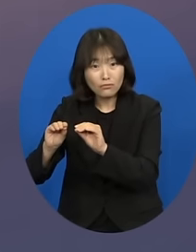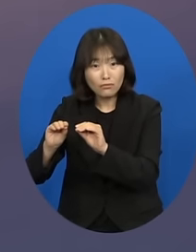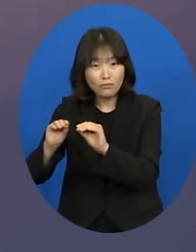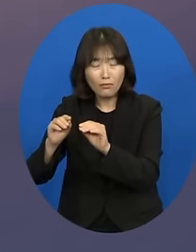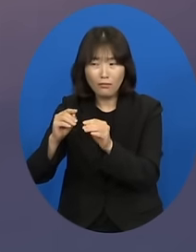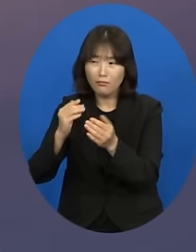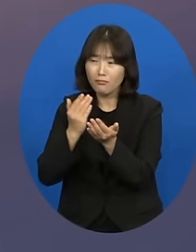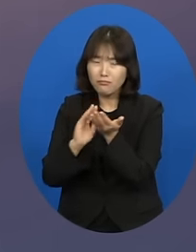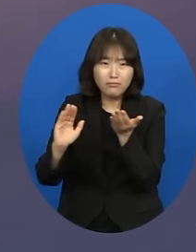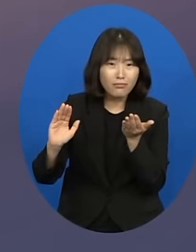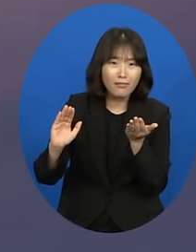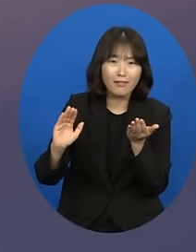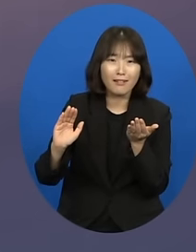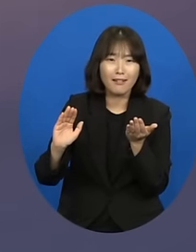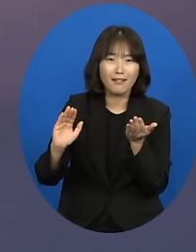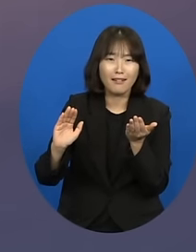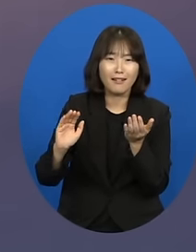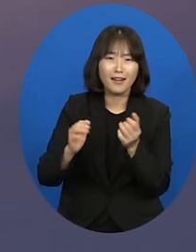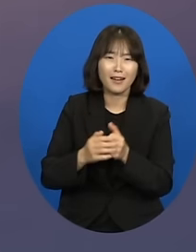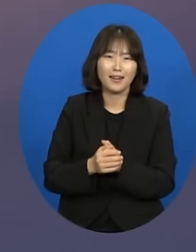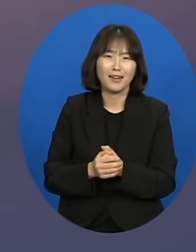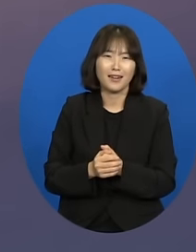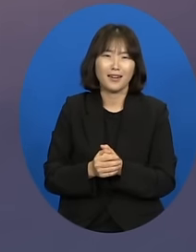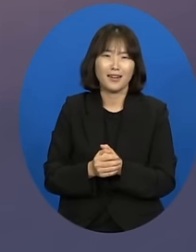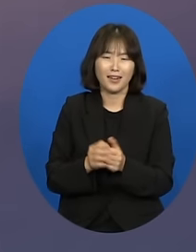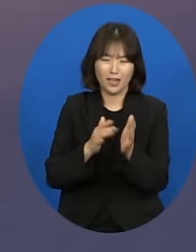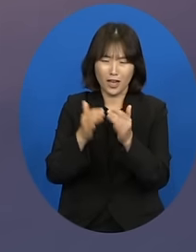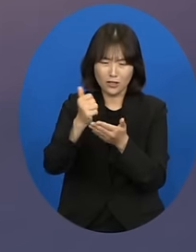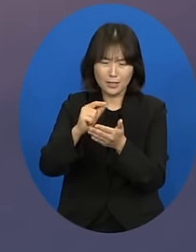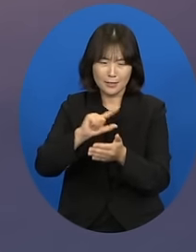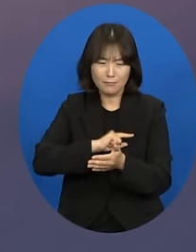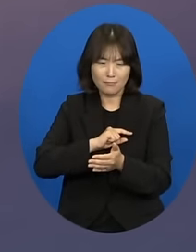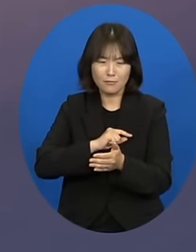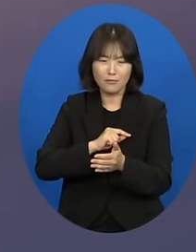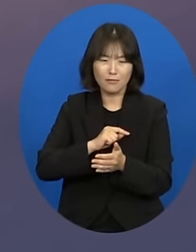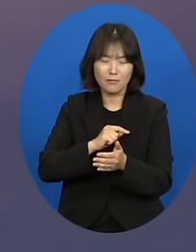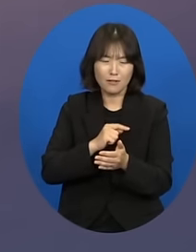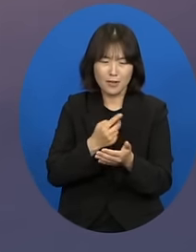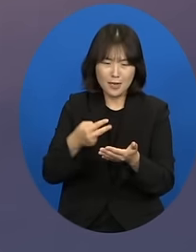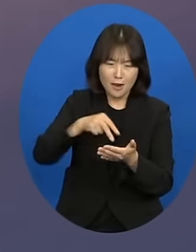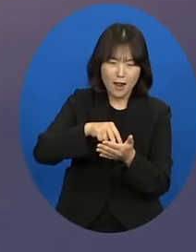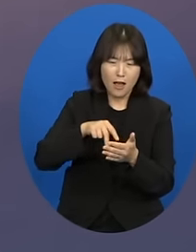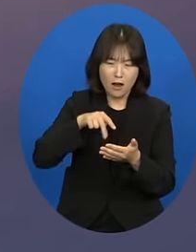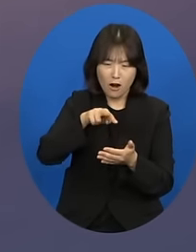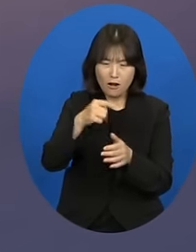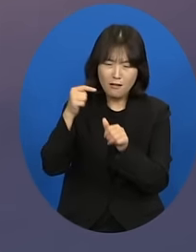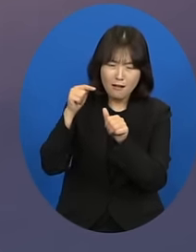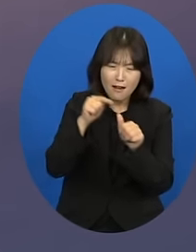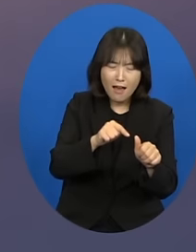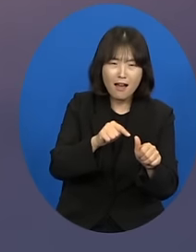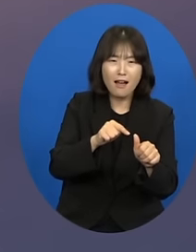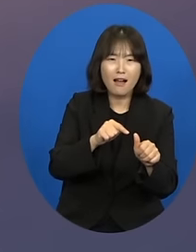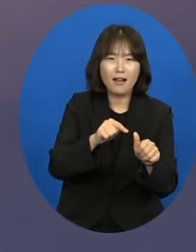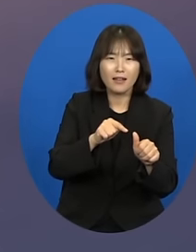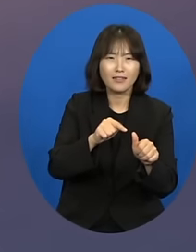막 나사렛의 이름 일어나 걸으라 하면 막 걸어야 되고 막 이런 강사분이 오셔야